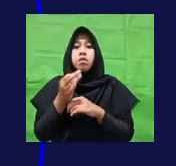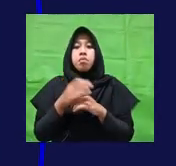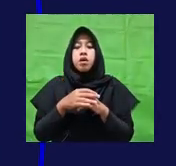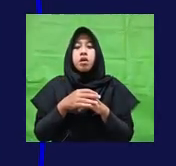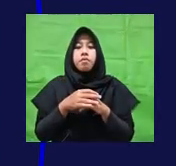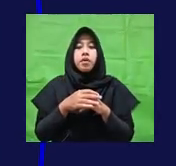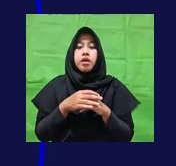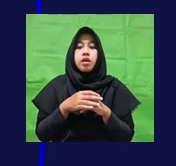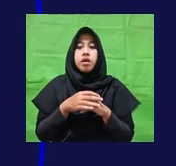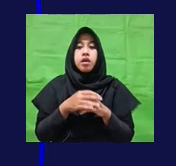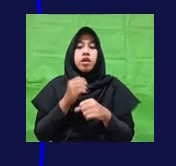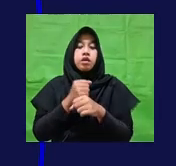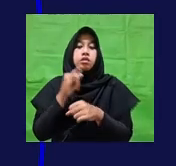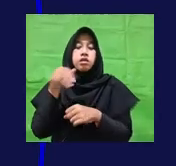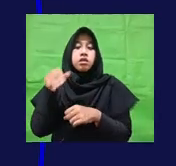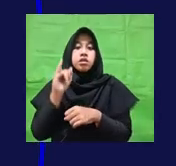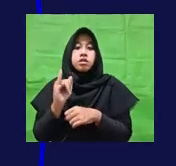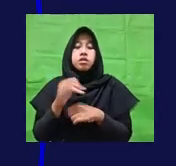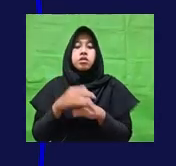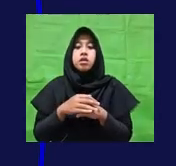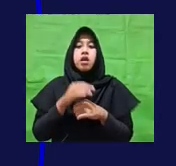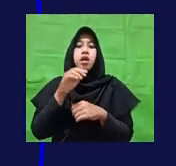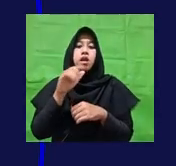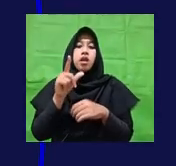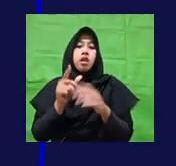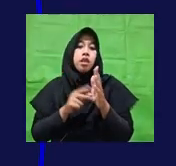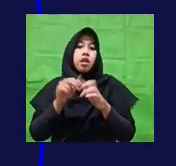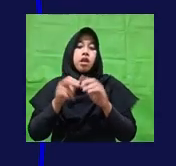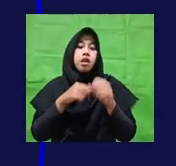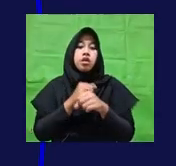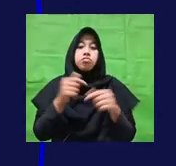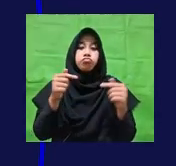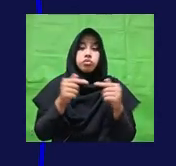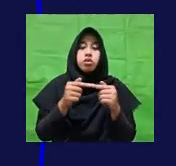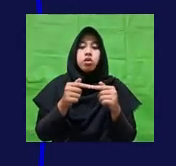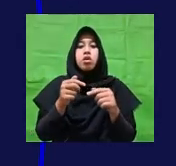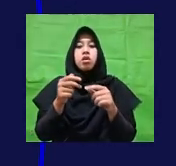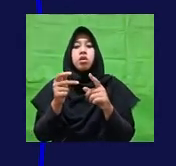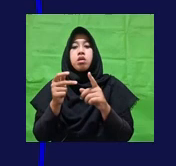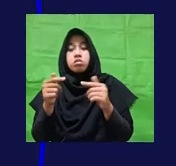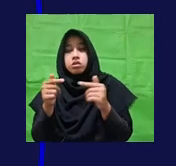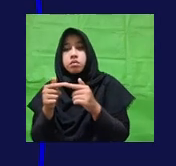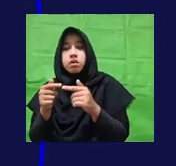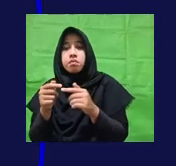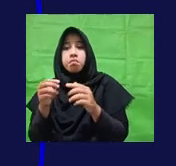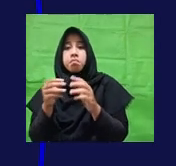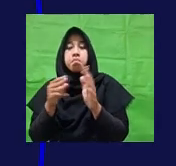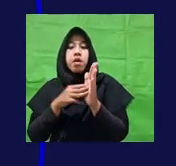beberapa edisi gitu ya, karena kemudian Landing Soon disambung dengan Hot Wave disambung dengan Pasang Air dan Makan Angin, dan